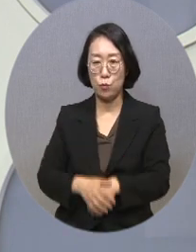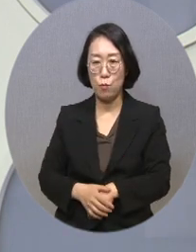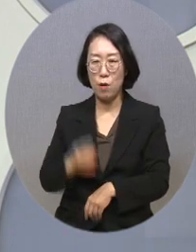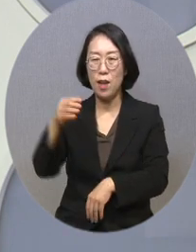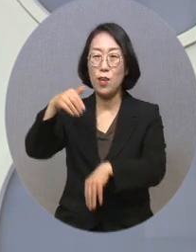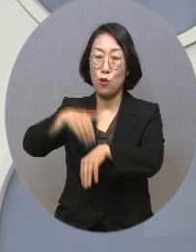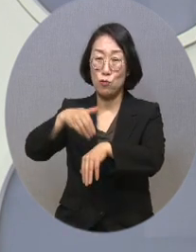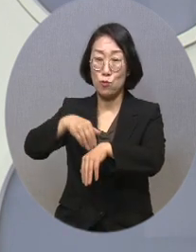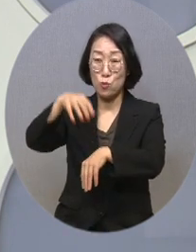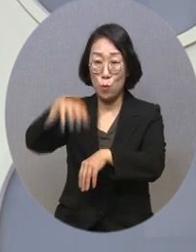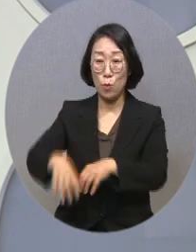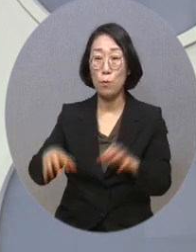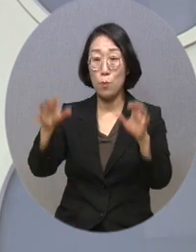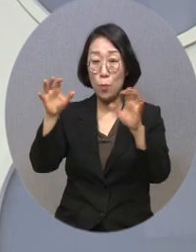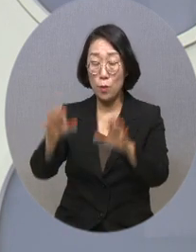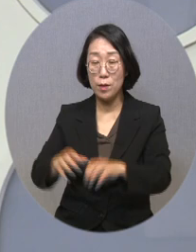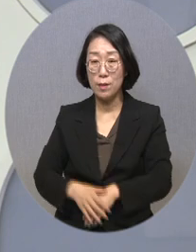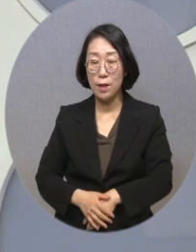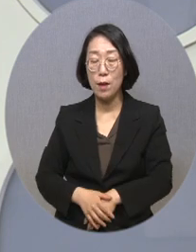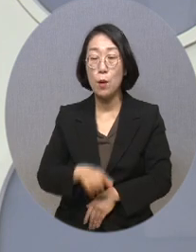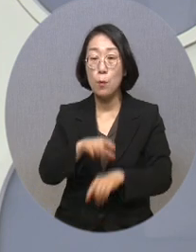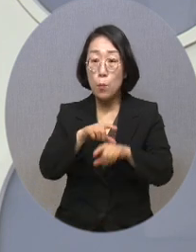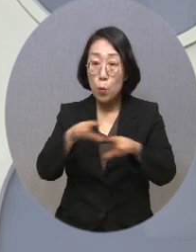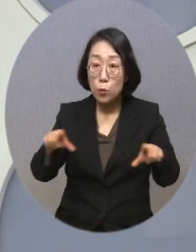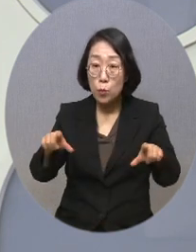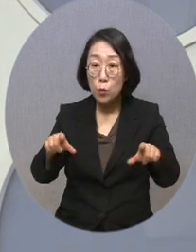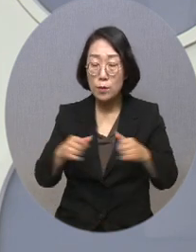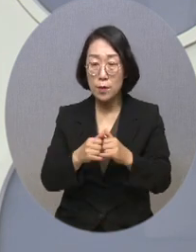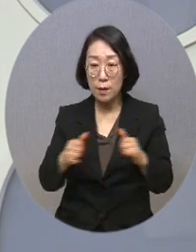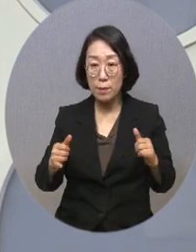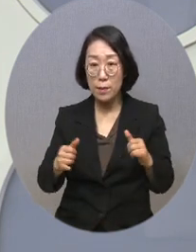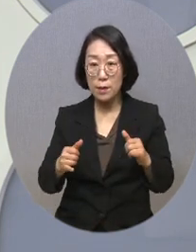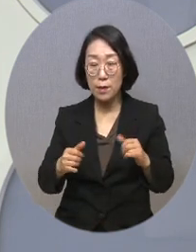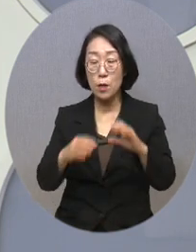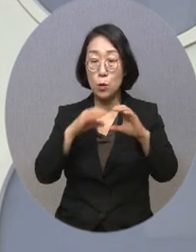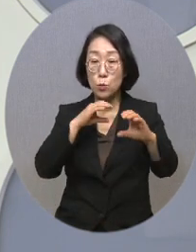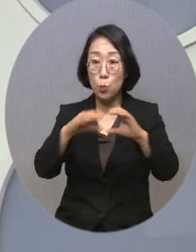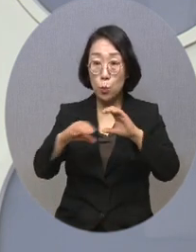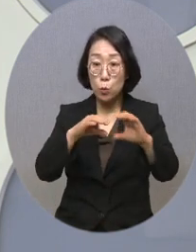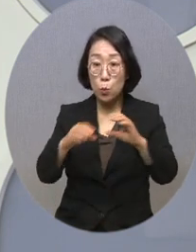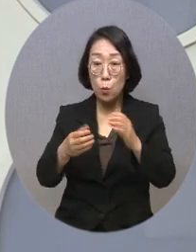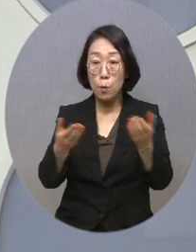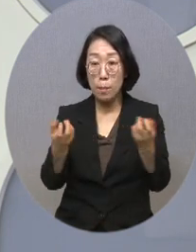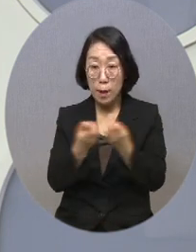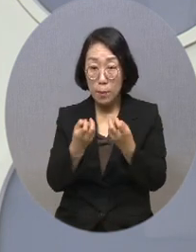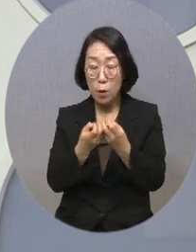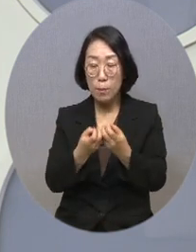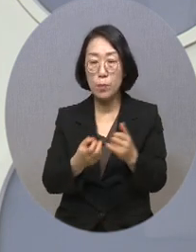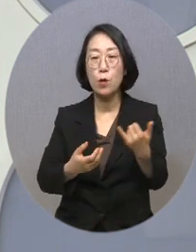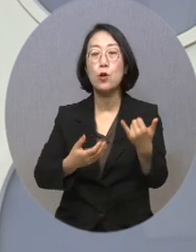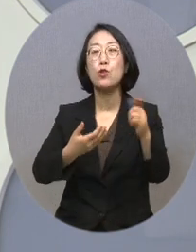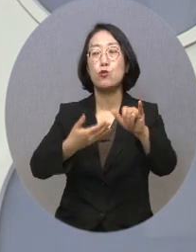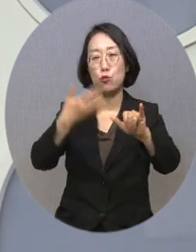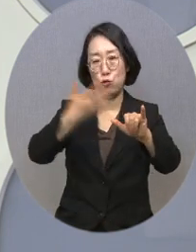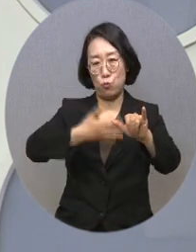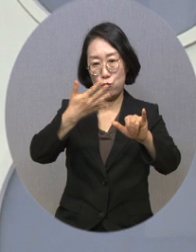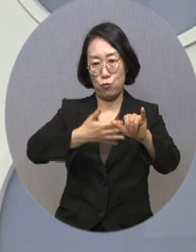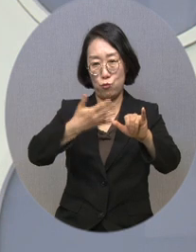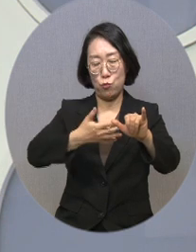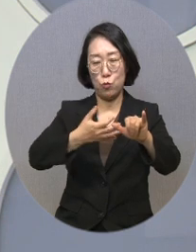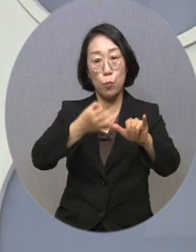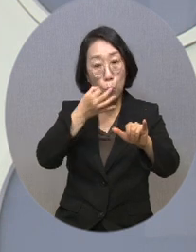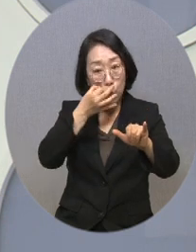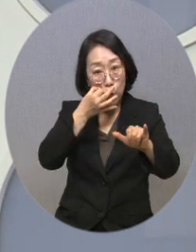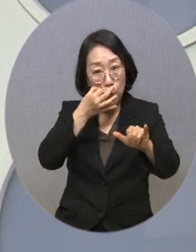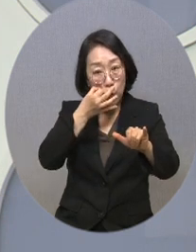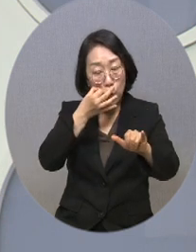교육을 하지만 예. 국민들과 소통하는 것은 세무사 TV인 유튜브를 통해서 이제 이렇게 소통을 했는데 네. 그